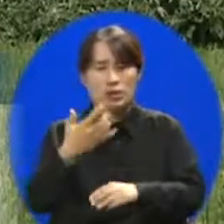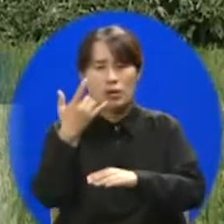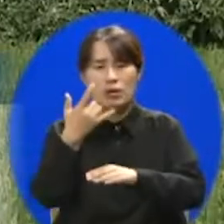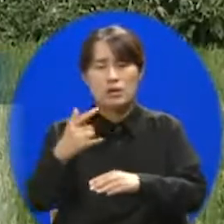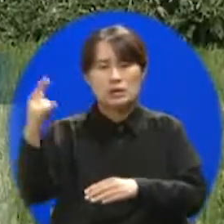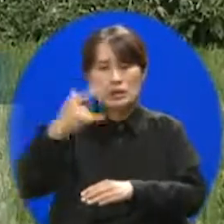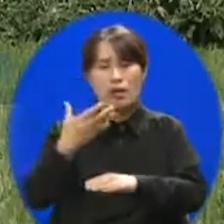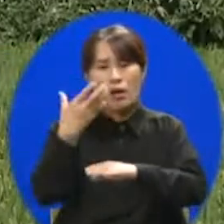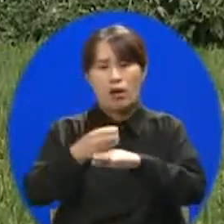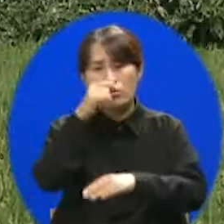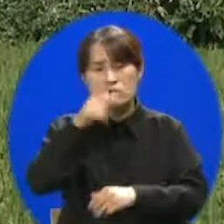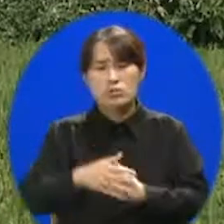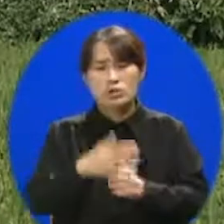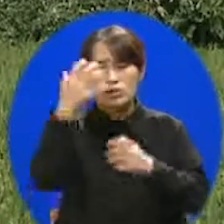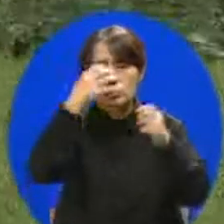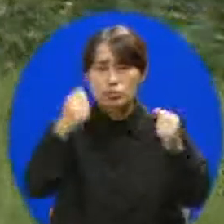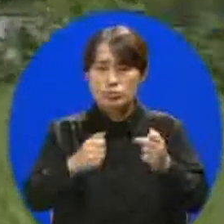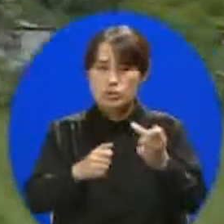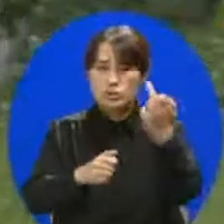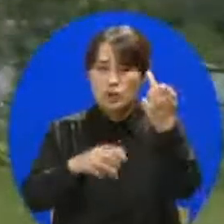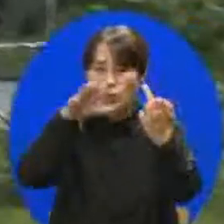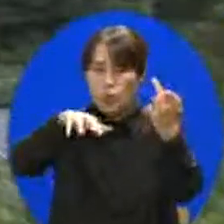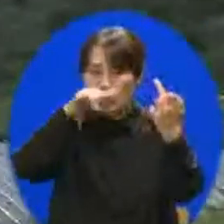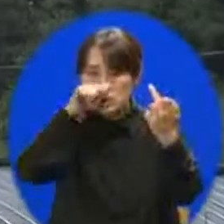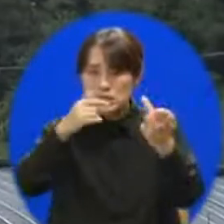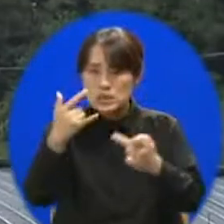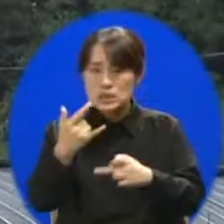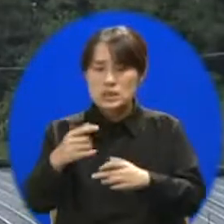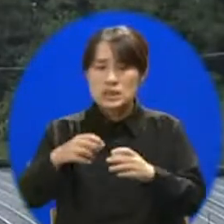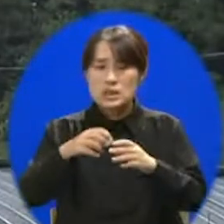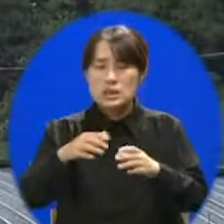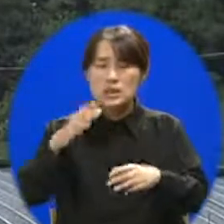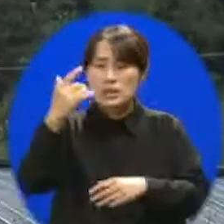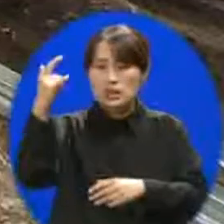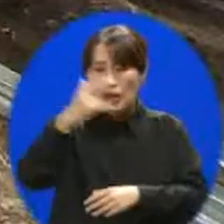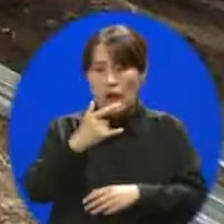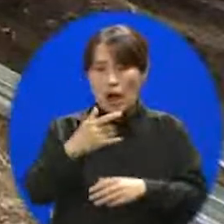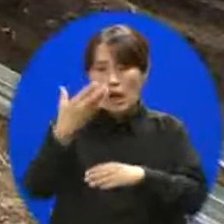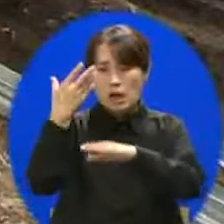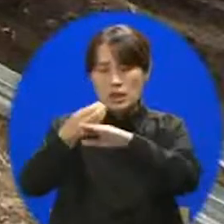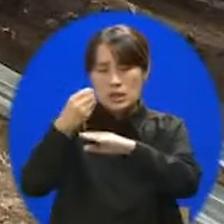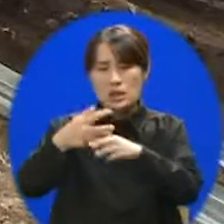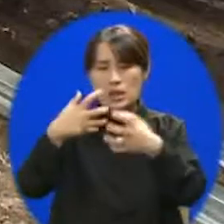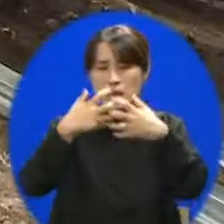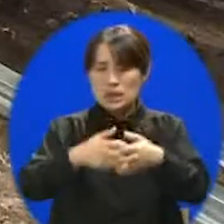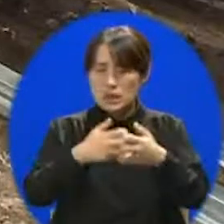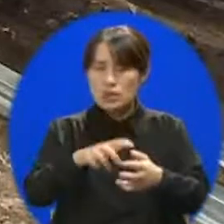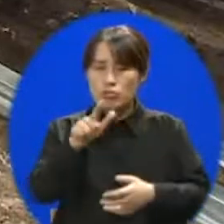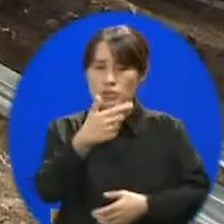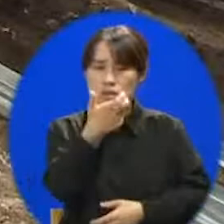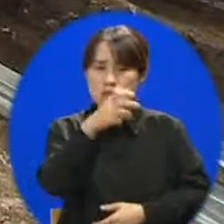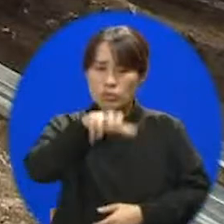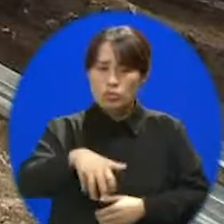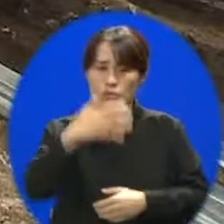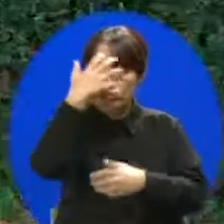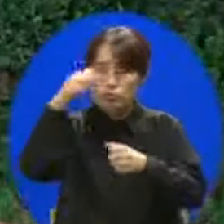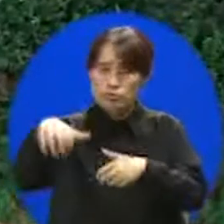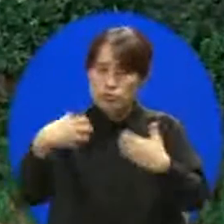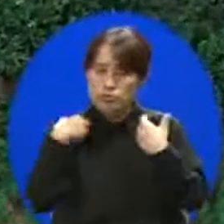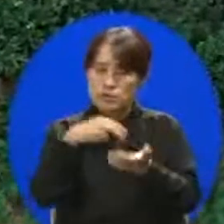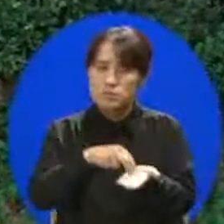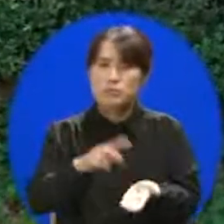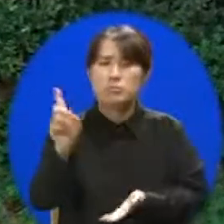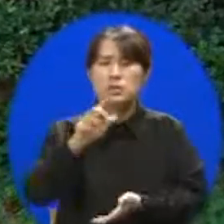거죠 현재 충북 산지의 설치된 이른바 이며 형태 양방 시설은 676 것 이에 대해 충청북도는